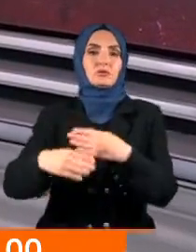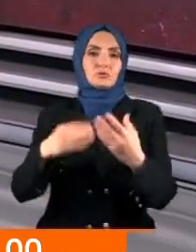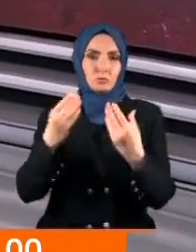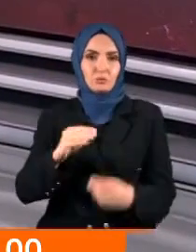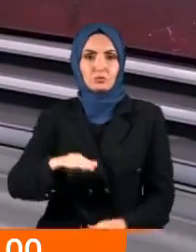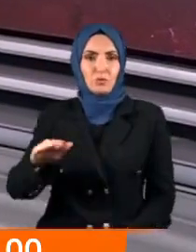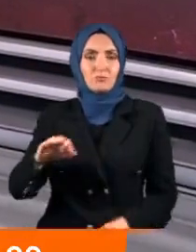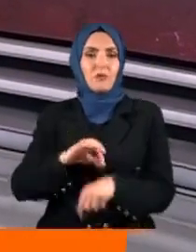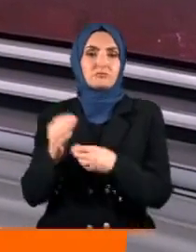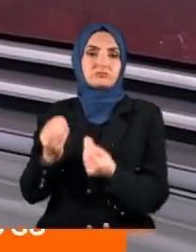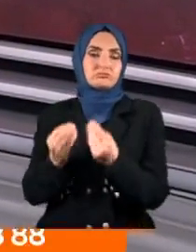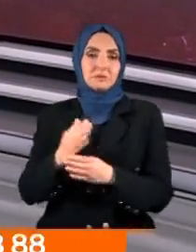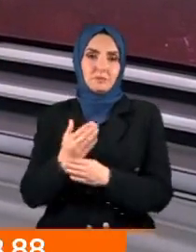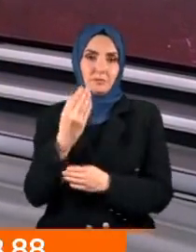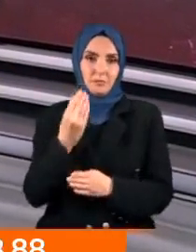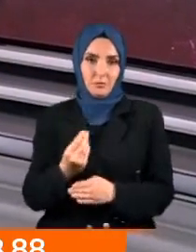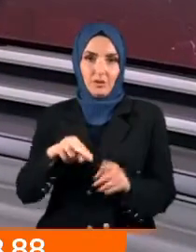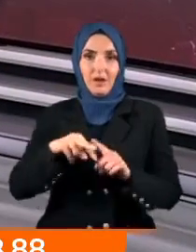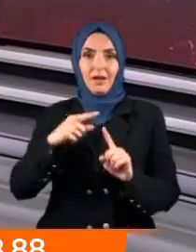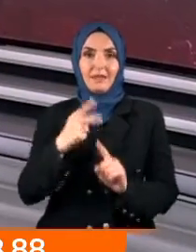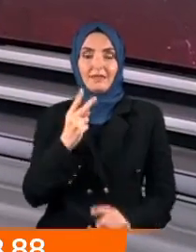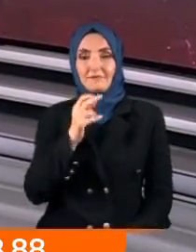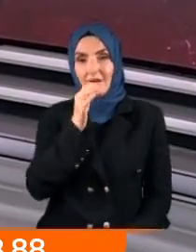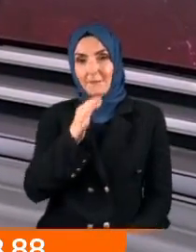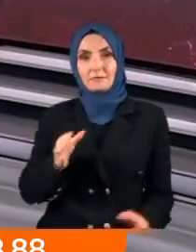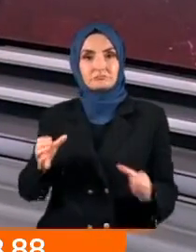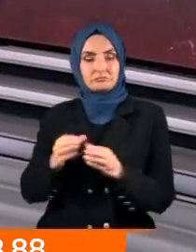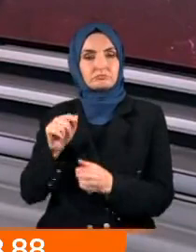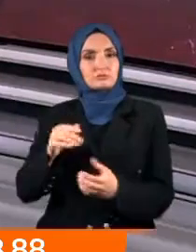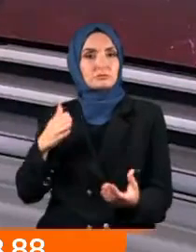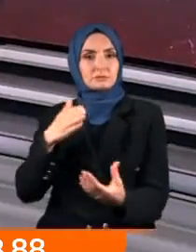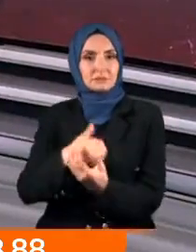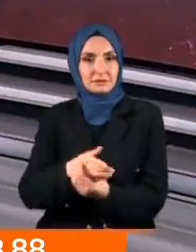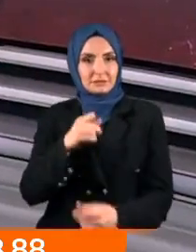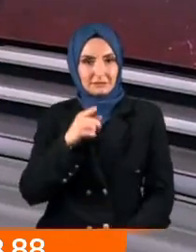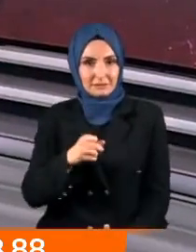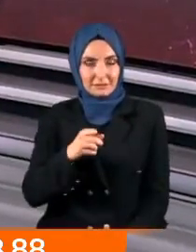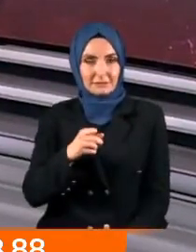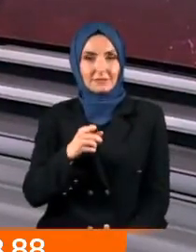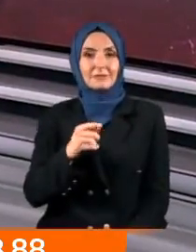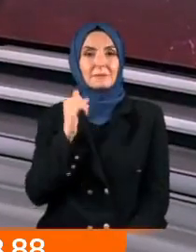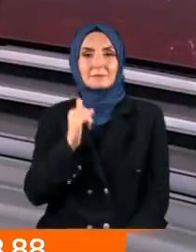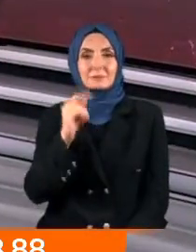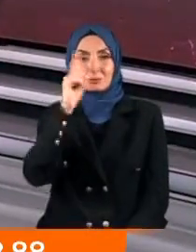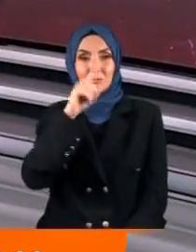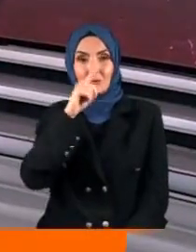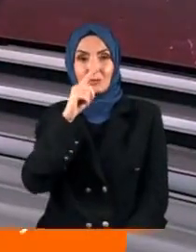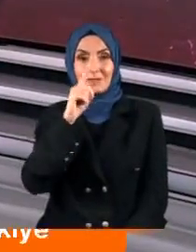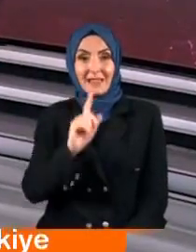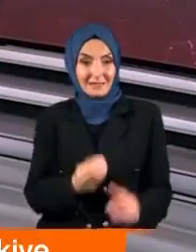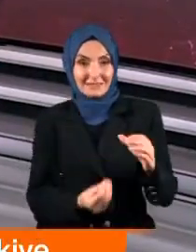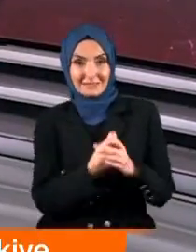o bölgedeydi bugün. Arkadaşlarımız İsveç'in de kirliliğin kaynağını buldu. Durum gerçekten içler acısı ve iç